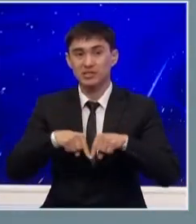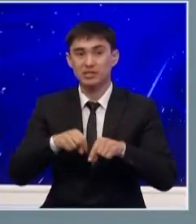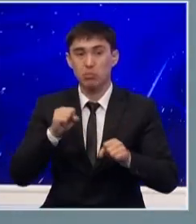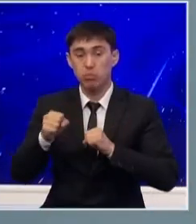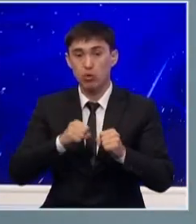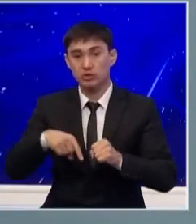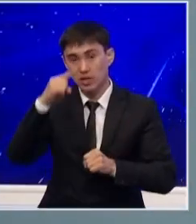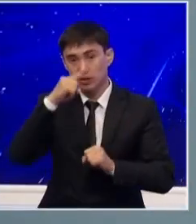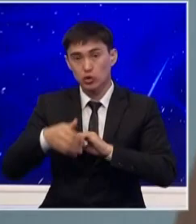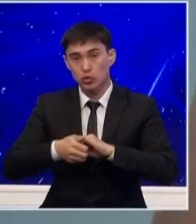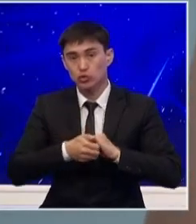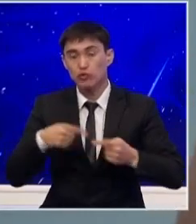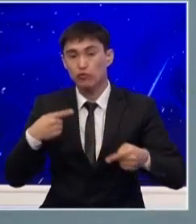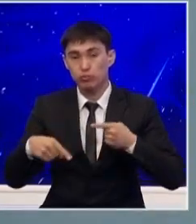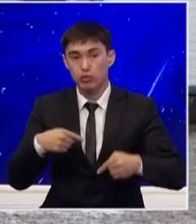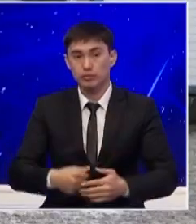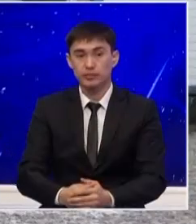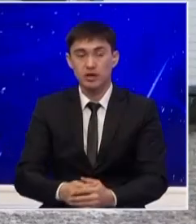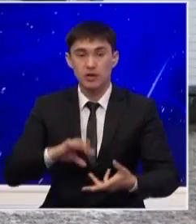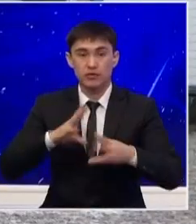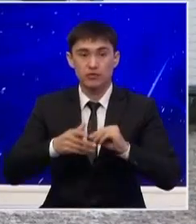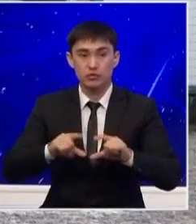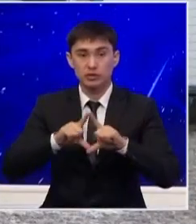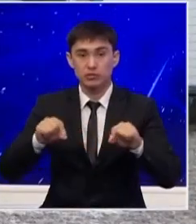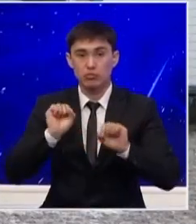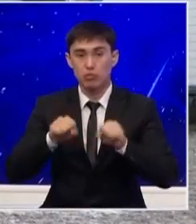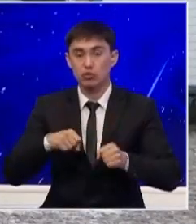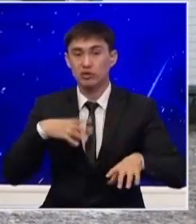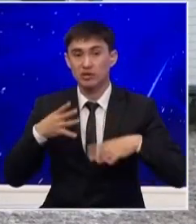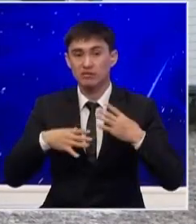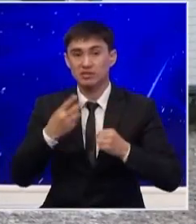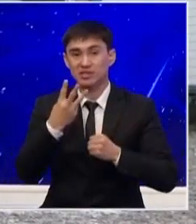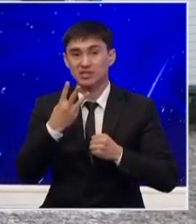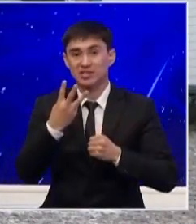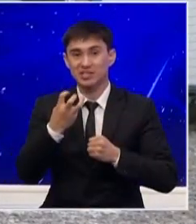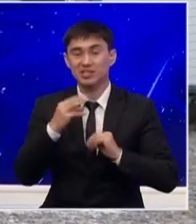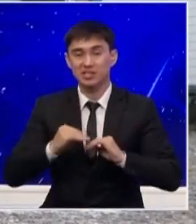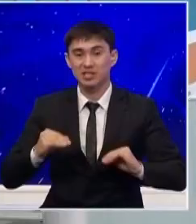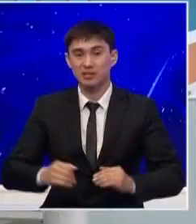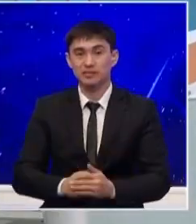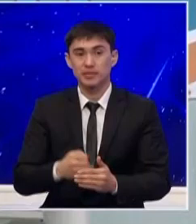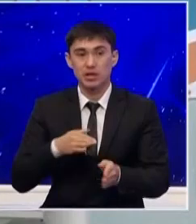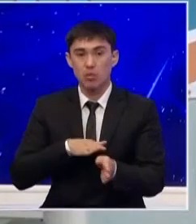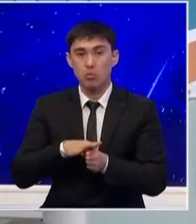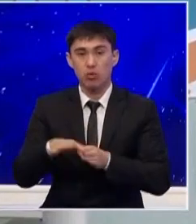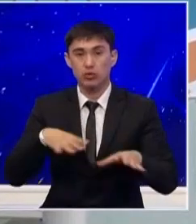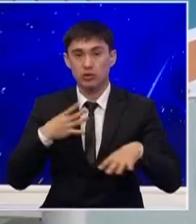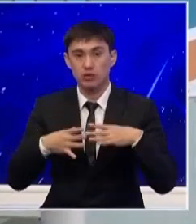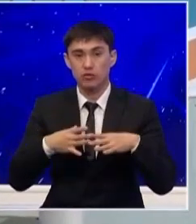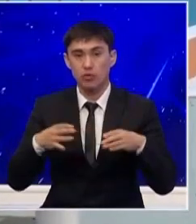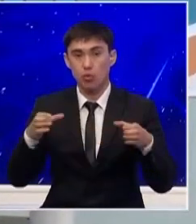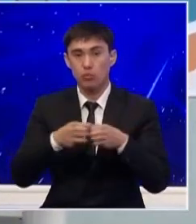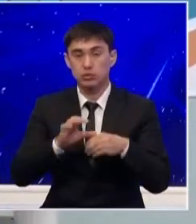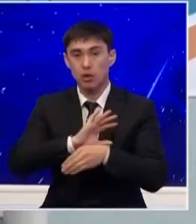бокс, казахша крес и футбол. Всего в здании одновременно могут тренироваться 300 детей. Для их полноценных тренировок